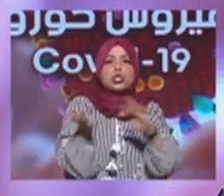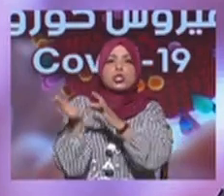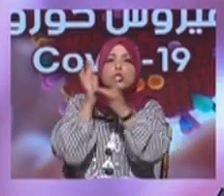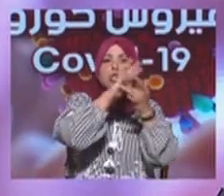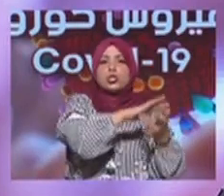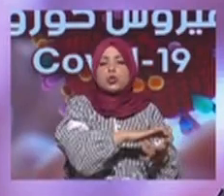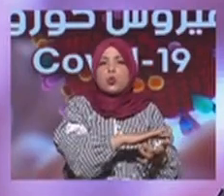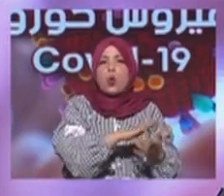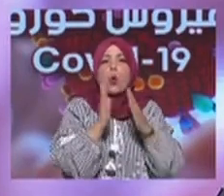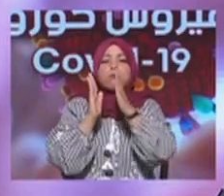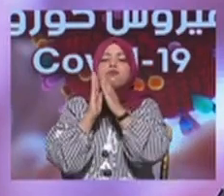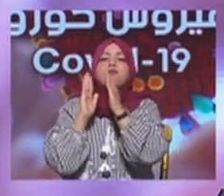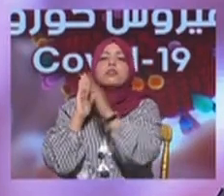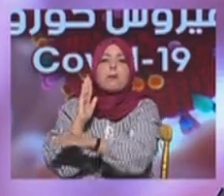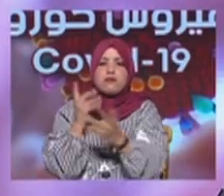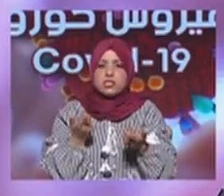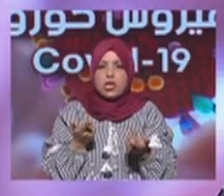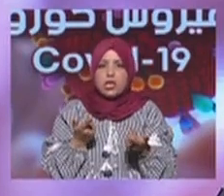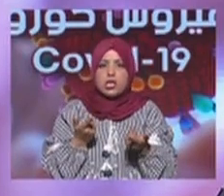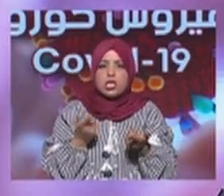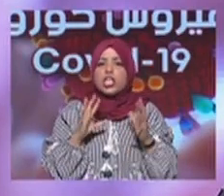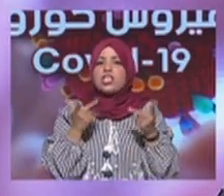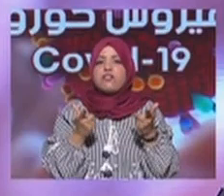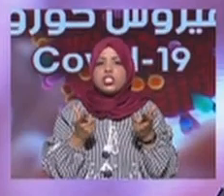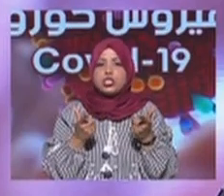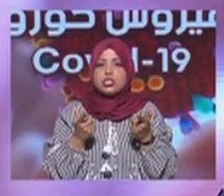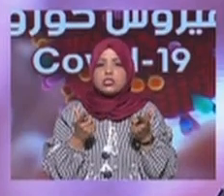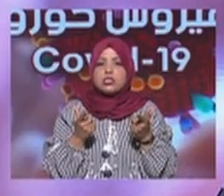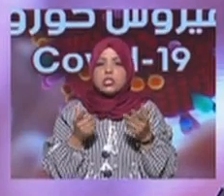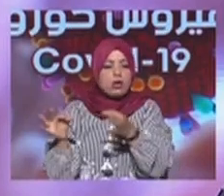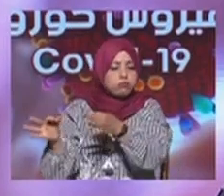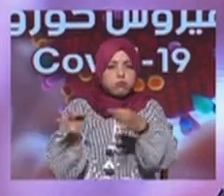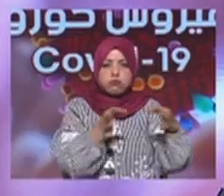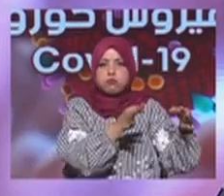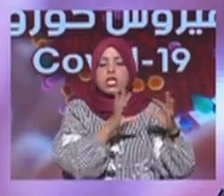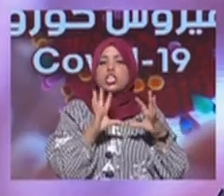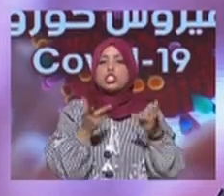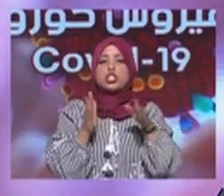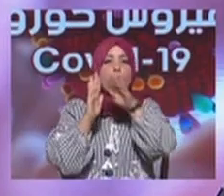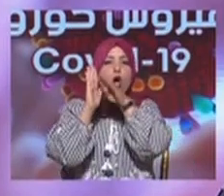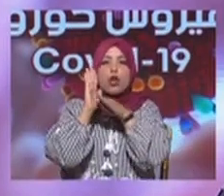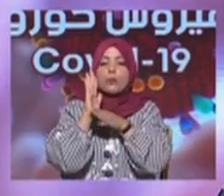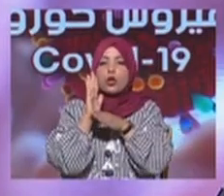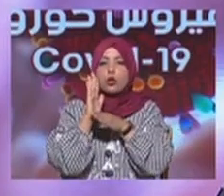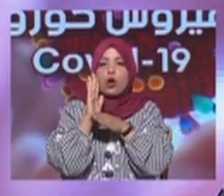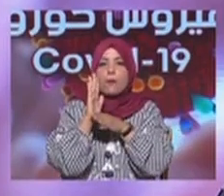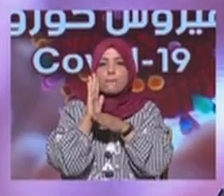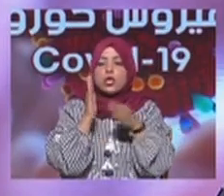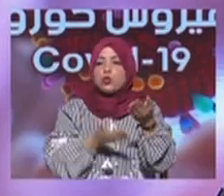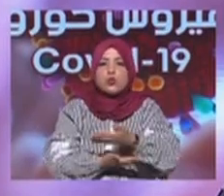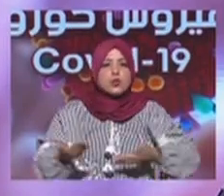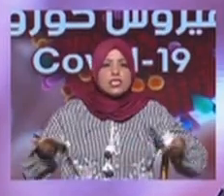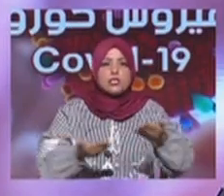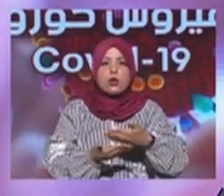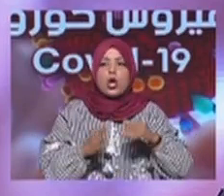يشوفوه المعنيين بال بال بال, بال شوفوه المختصين وزارة الداخلية